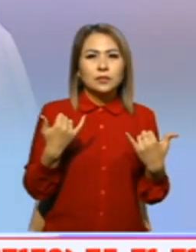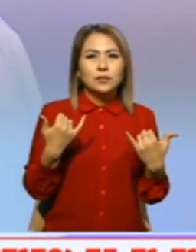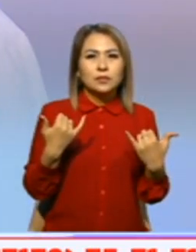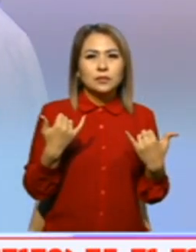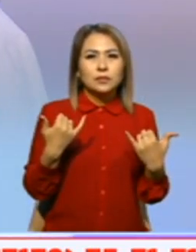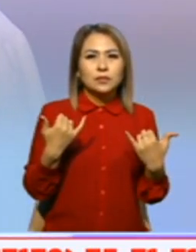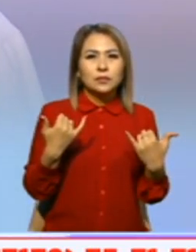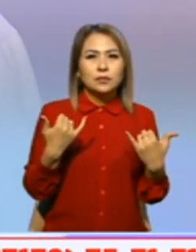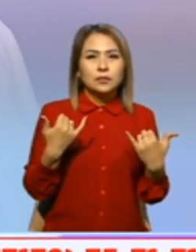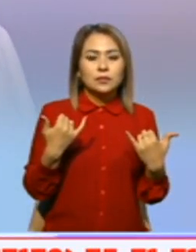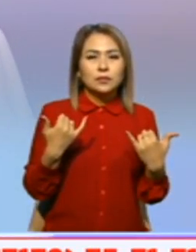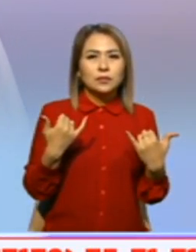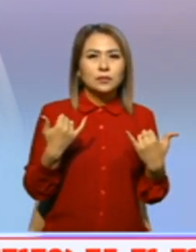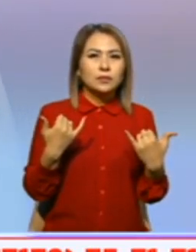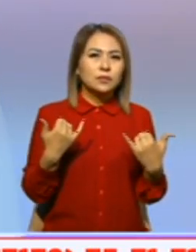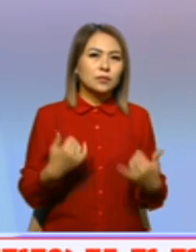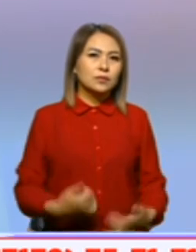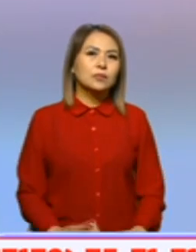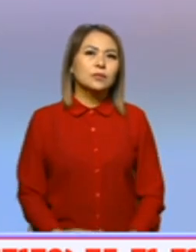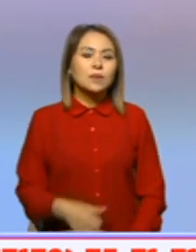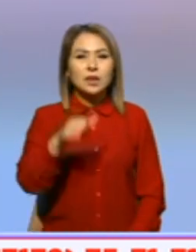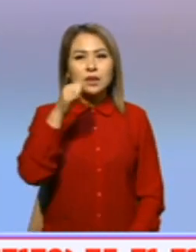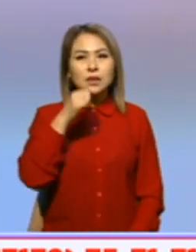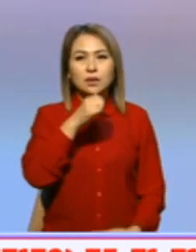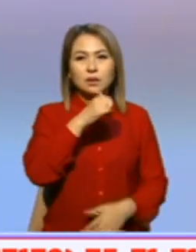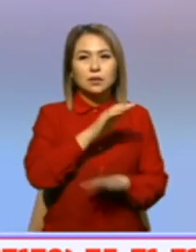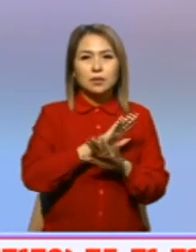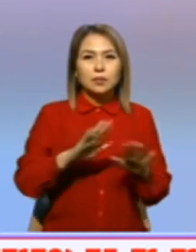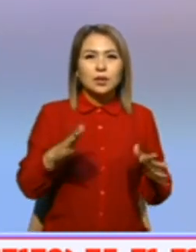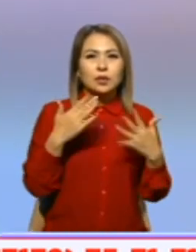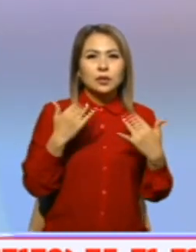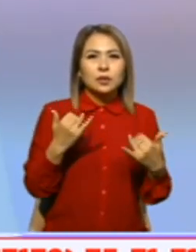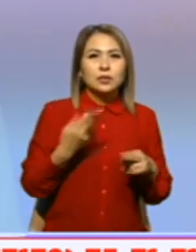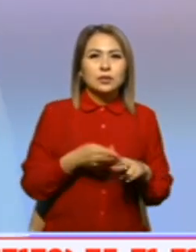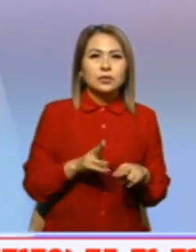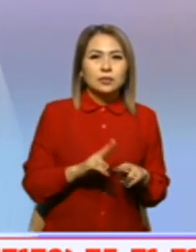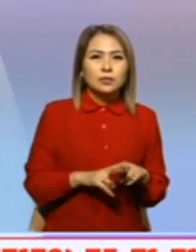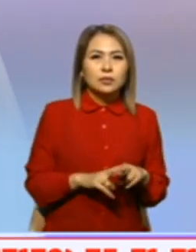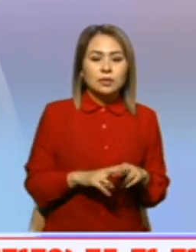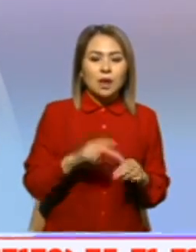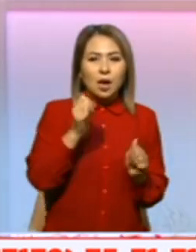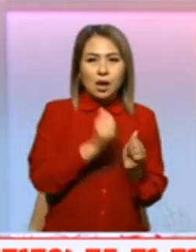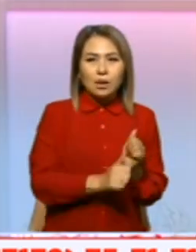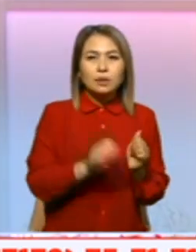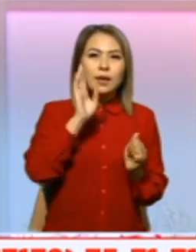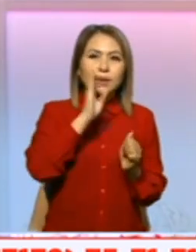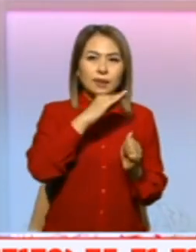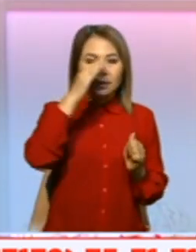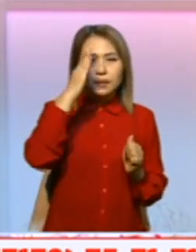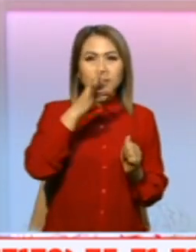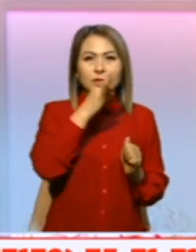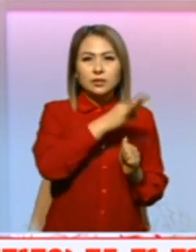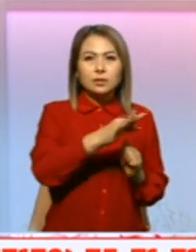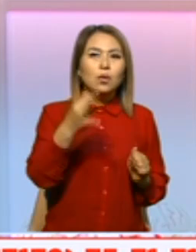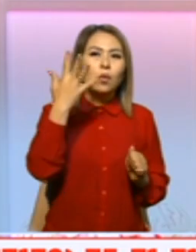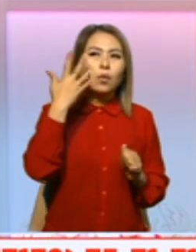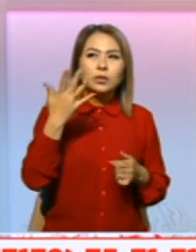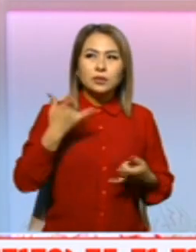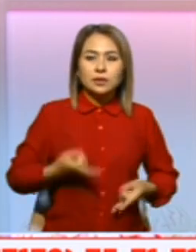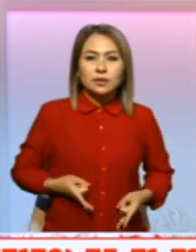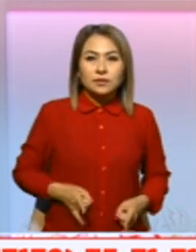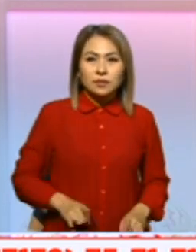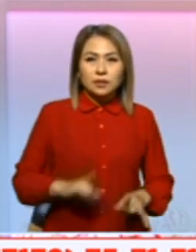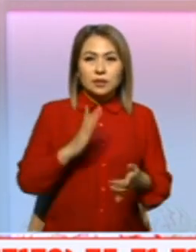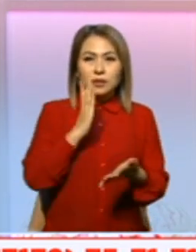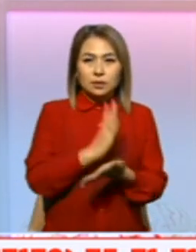не емес, секрет емес, да? Сондықтан енді әр ата-анаға айтатын болсақ, әр ата-ана дүниеге баланы әкелдің